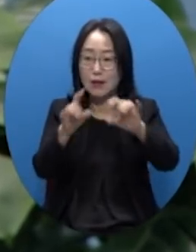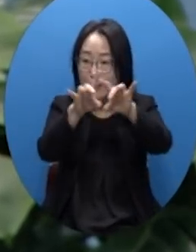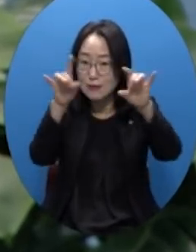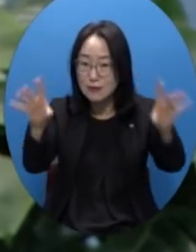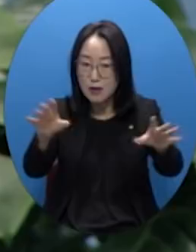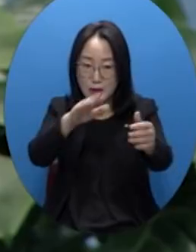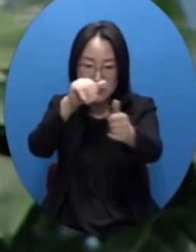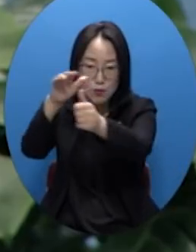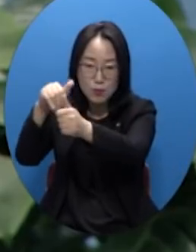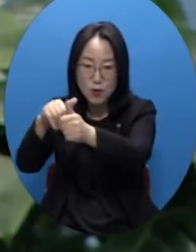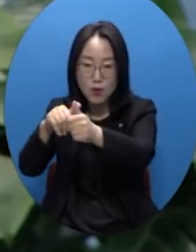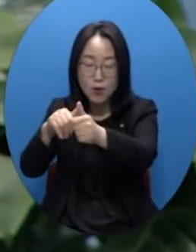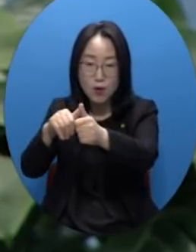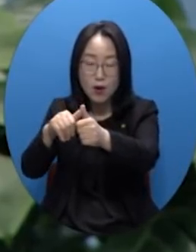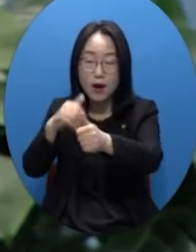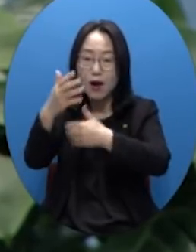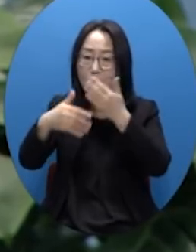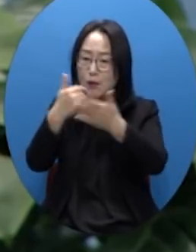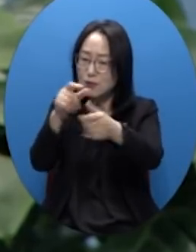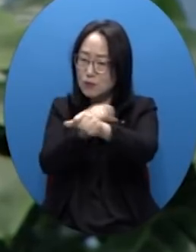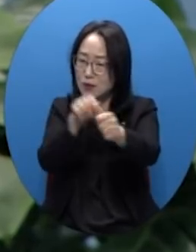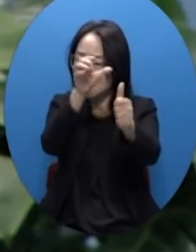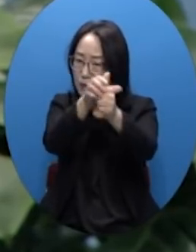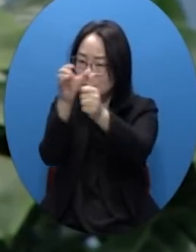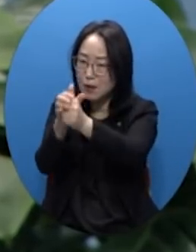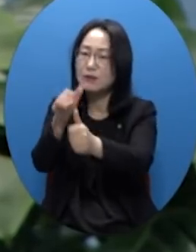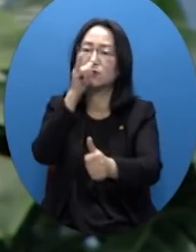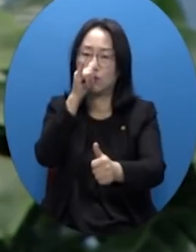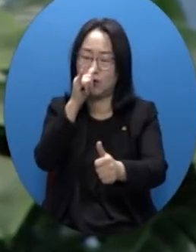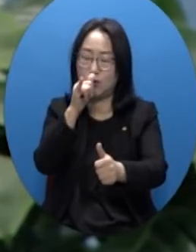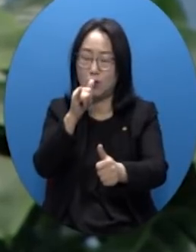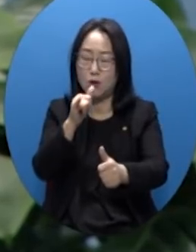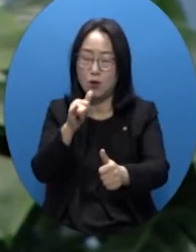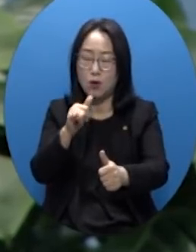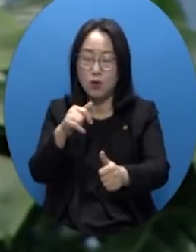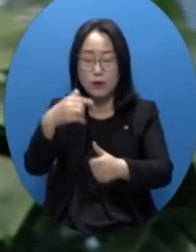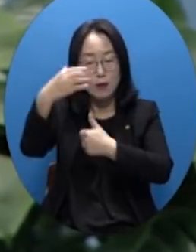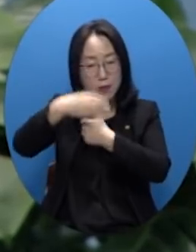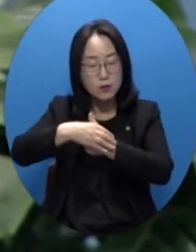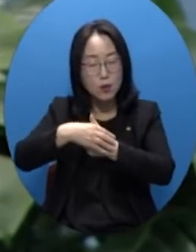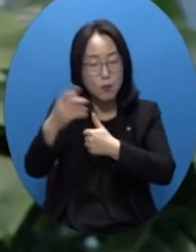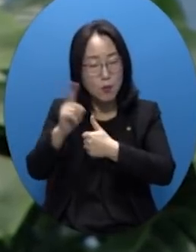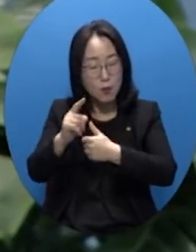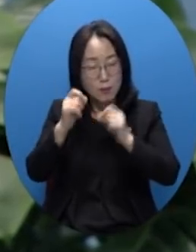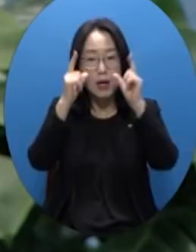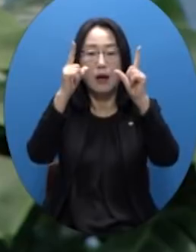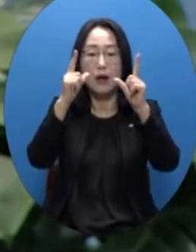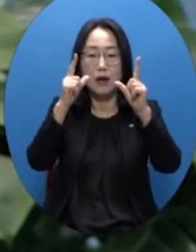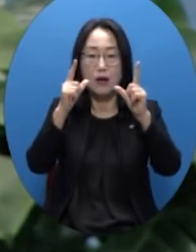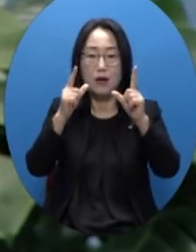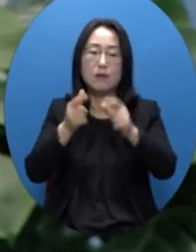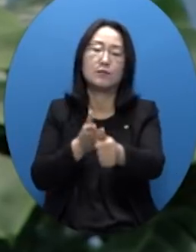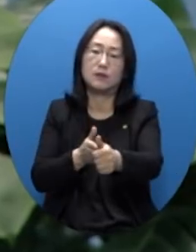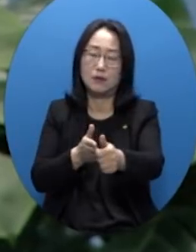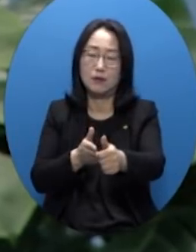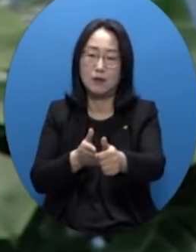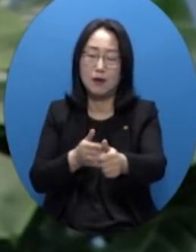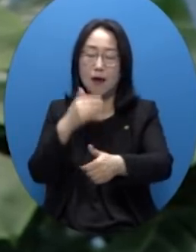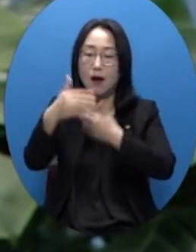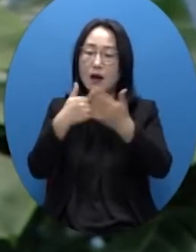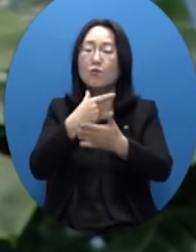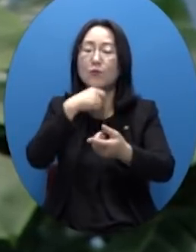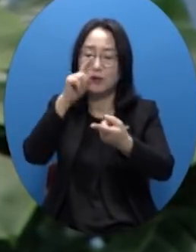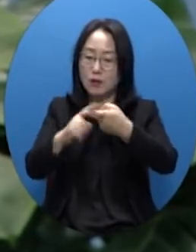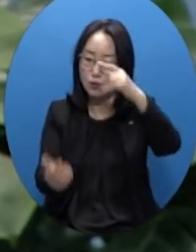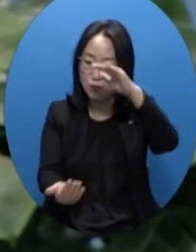각도를 부르셨어요 때 여러분의 주 사명이 있습니다 그 3에 무엇입니까 그 삶을 깨다 알아서 그 3 올 이루어 나가며